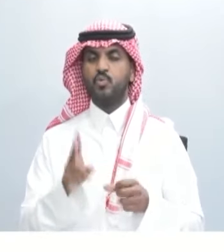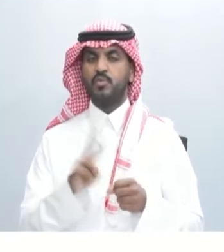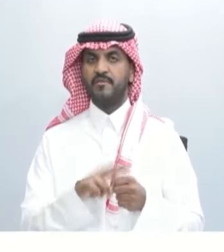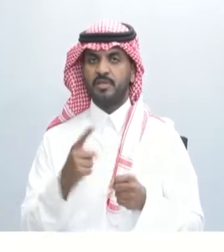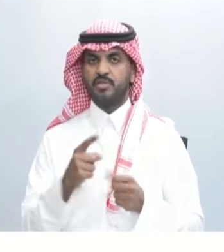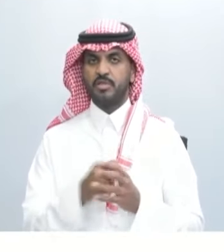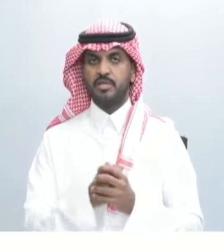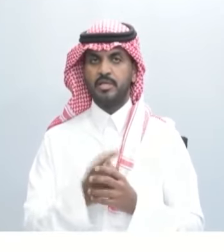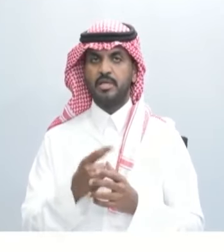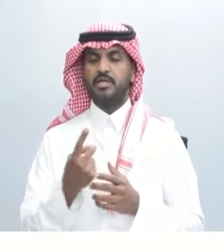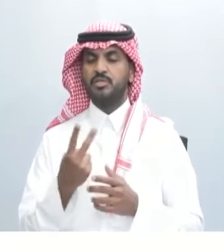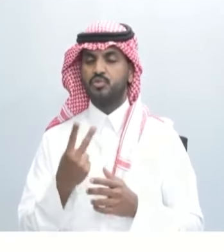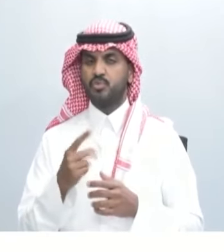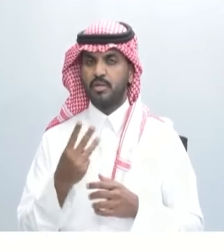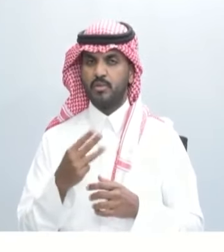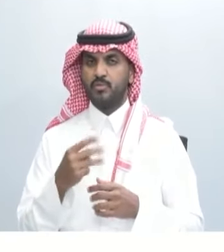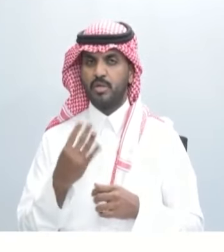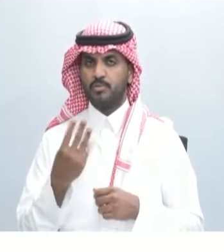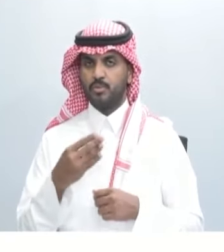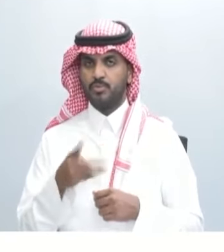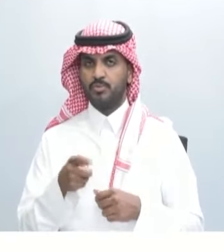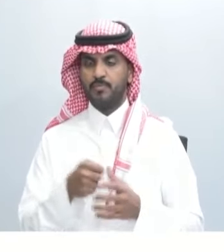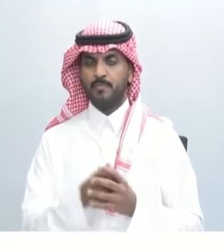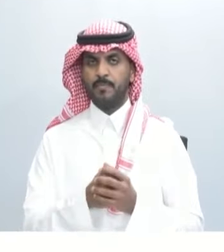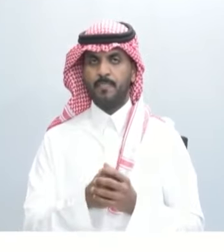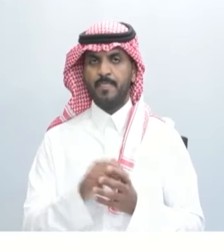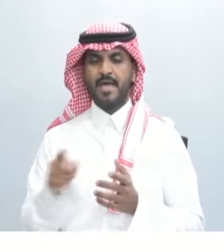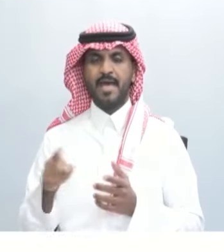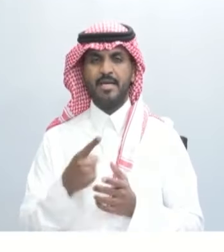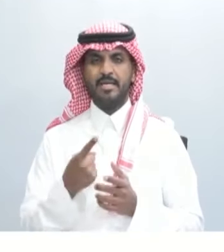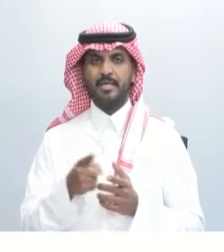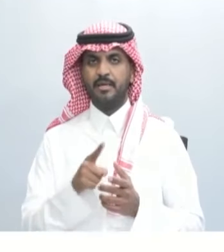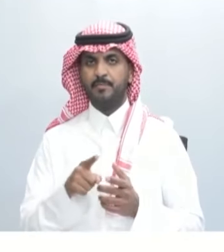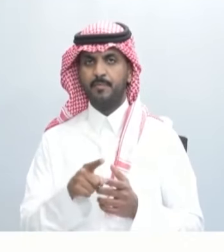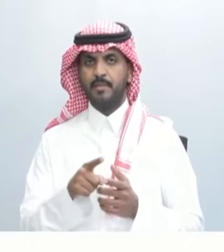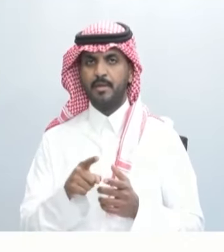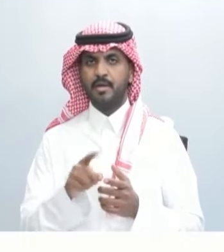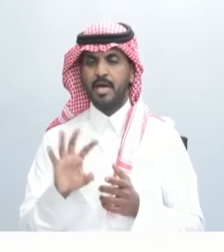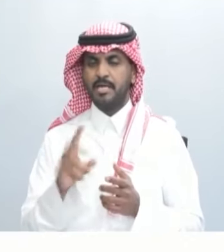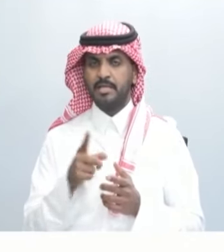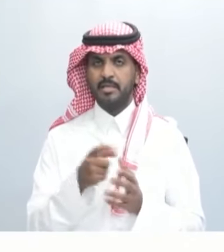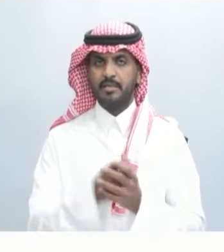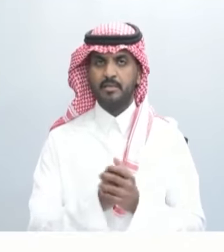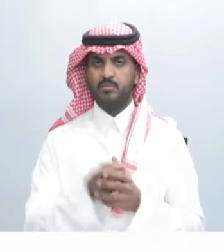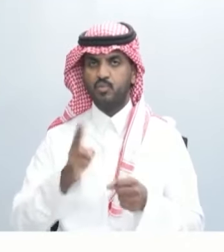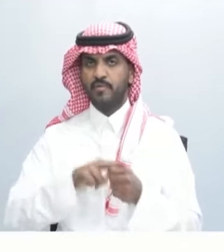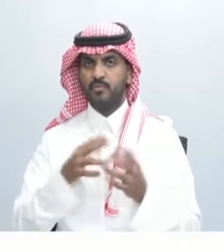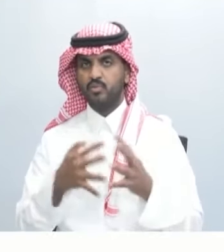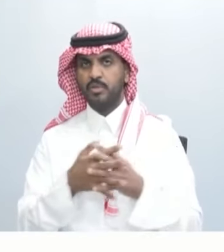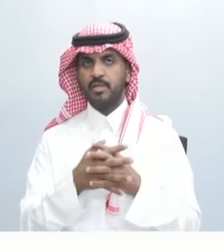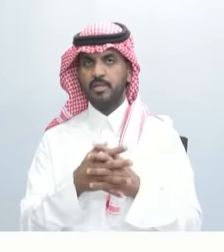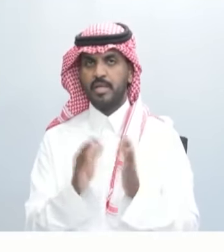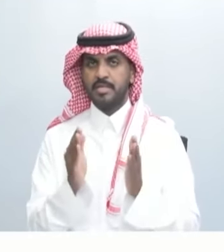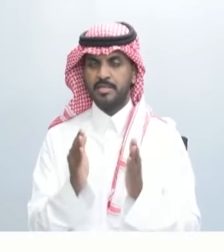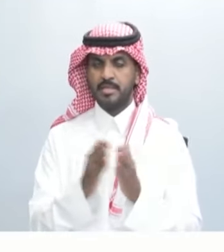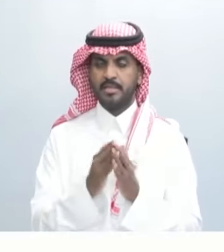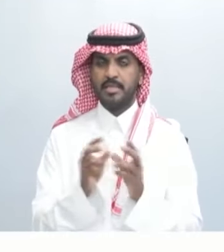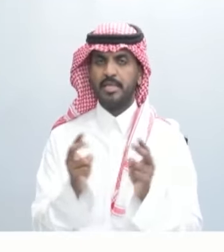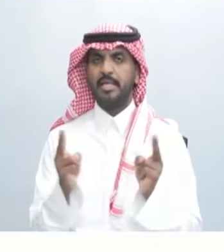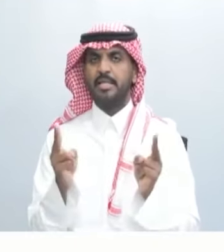العشره هي عشره عشرون اربعون اذا اين هو بارك الله فيكم المضاعفه المشترك الاصغر والذي